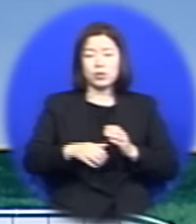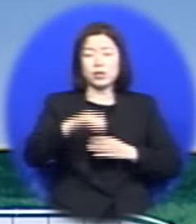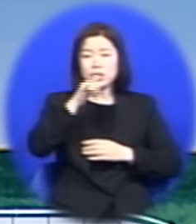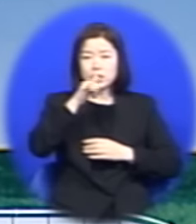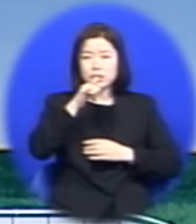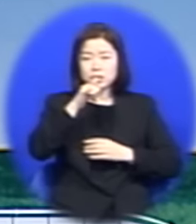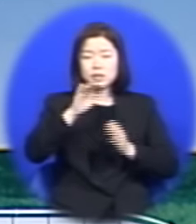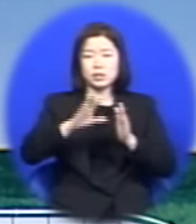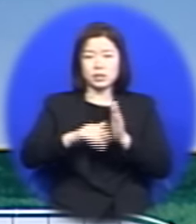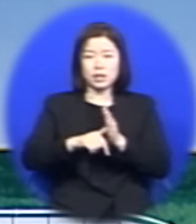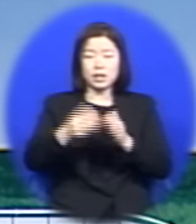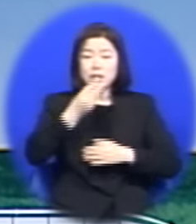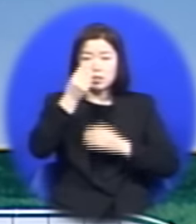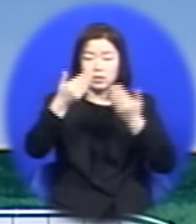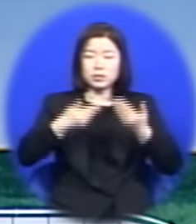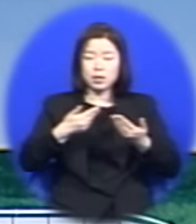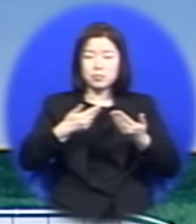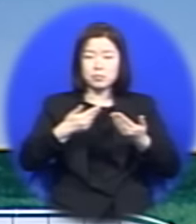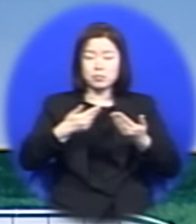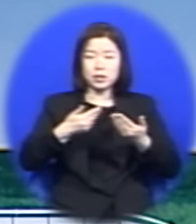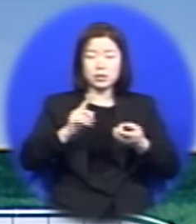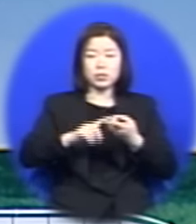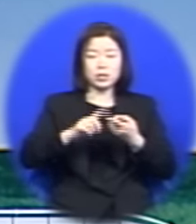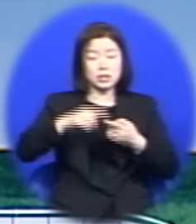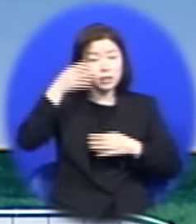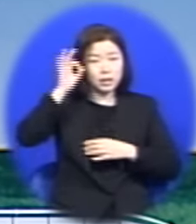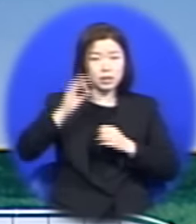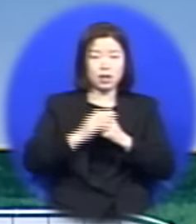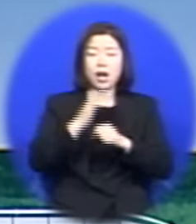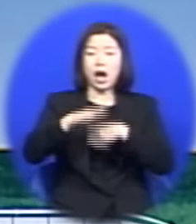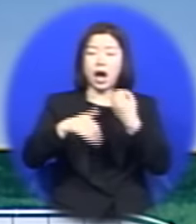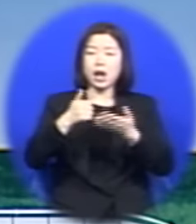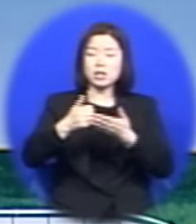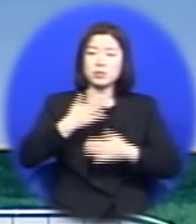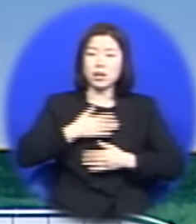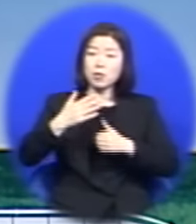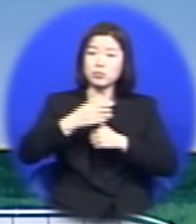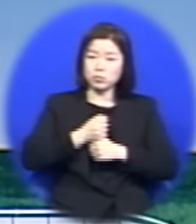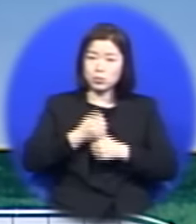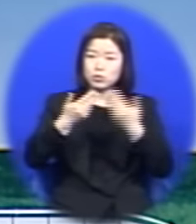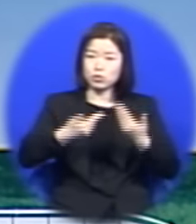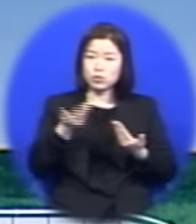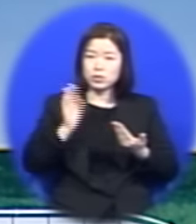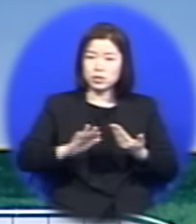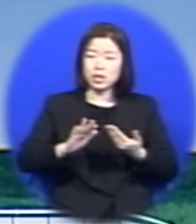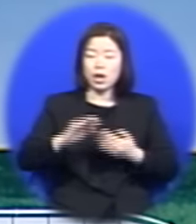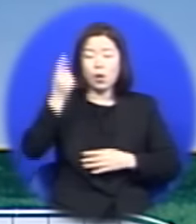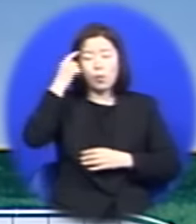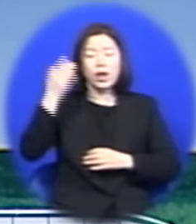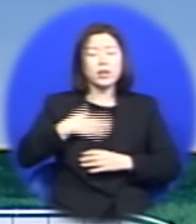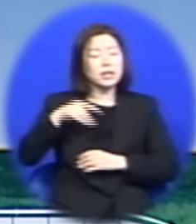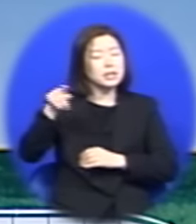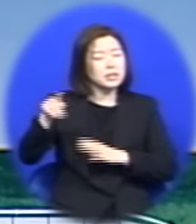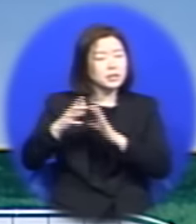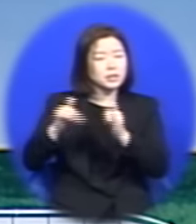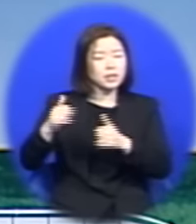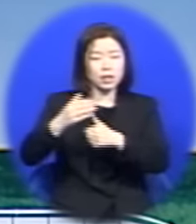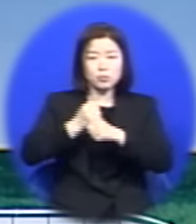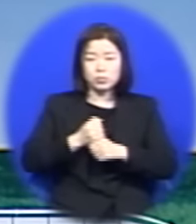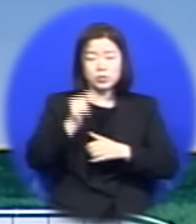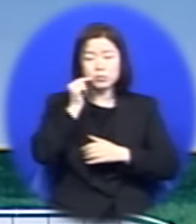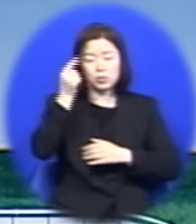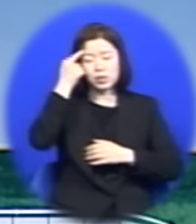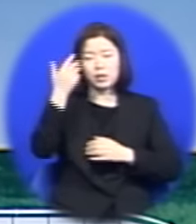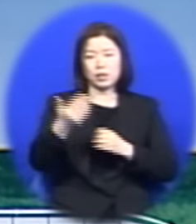때 하나님은 나를 품어주셨는데 나는 왜 그 사람을 품지 못할까? 그 성찬을